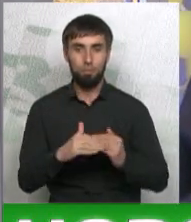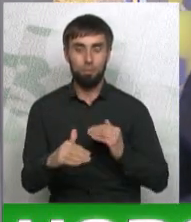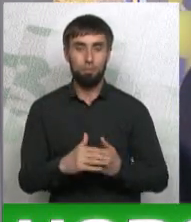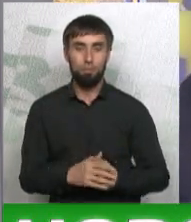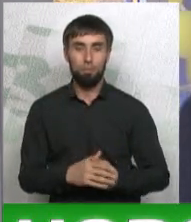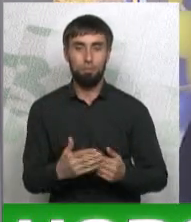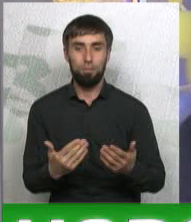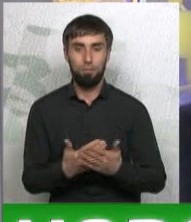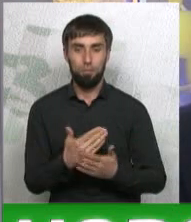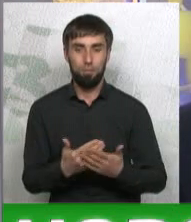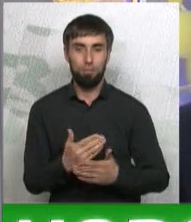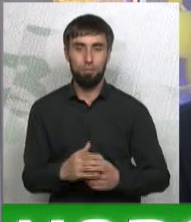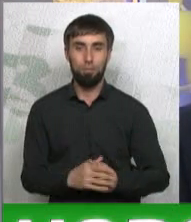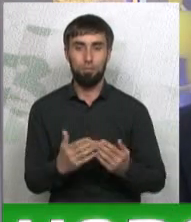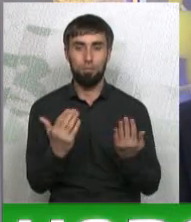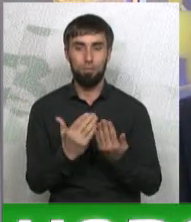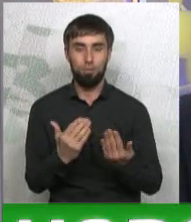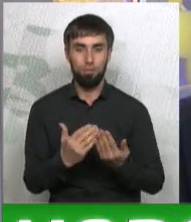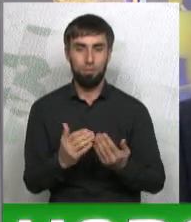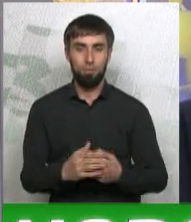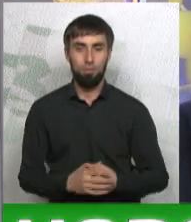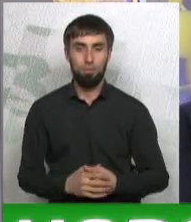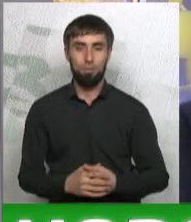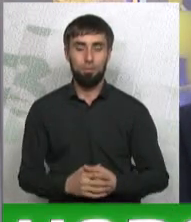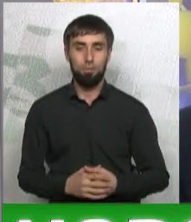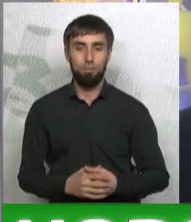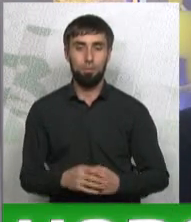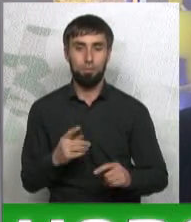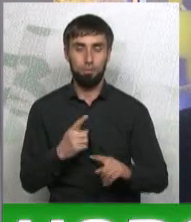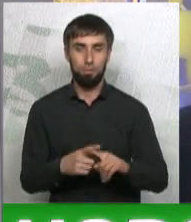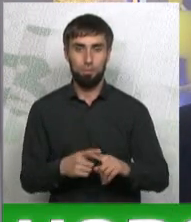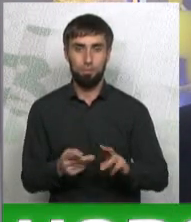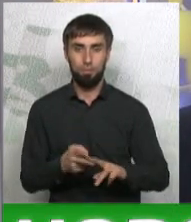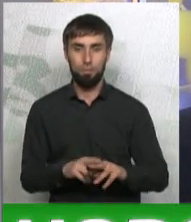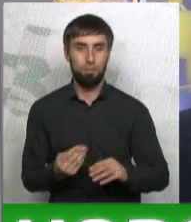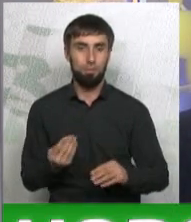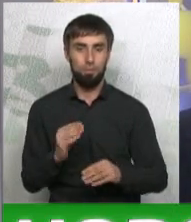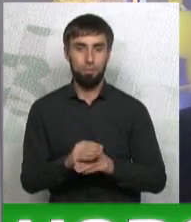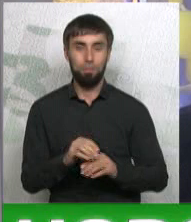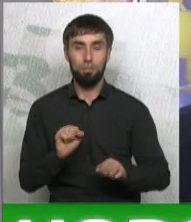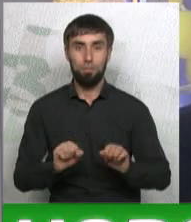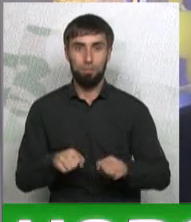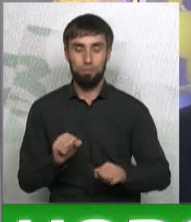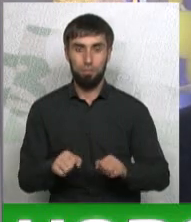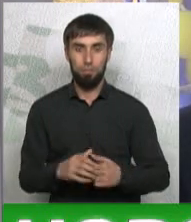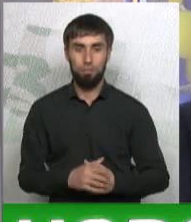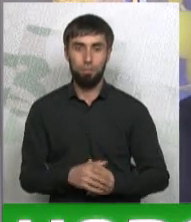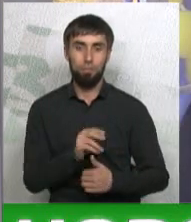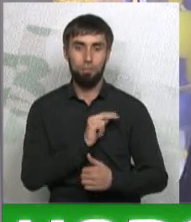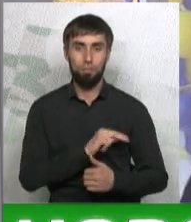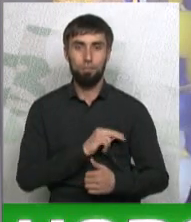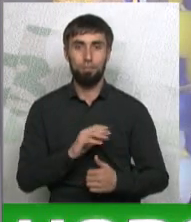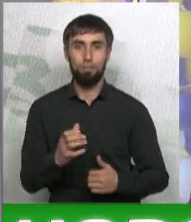площадками современными, театральными. Плюс это дополнительная возможность работы